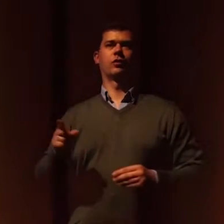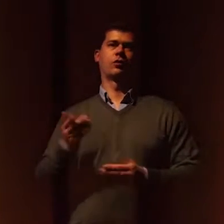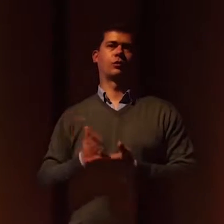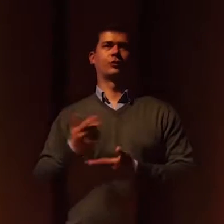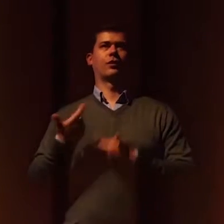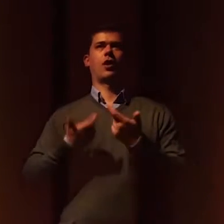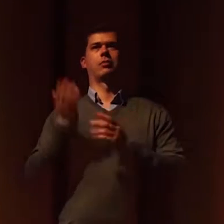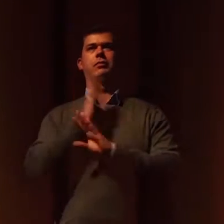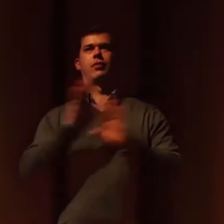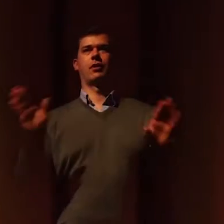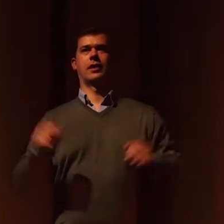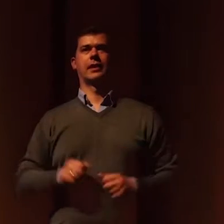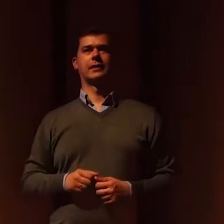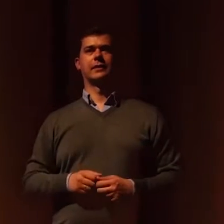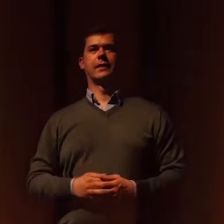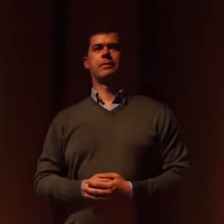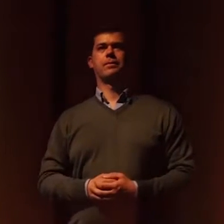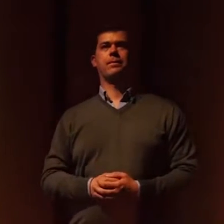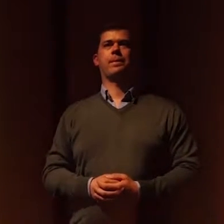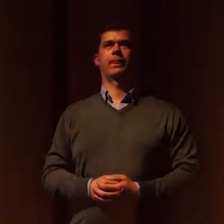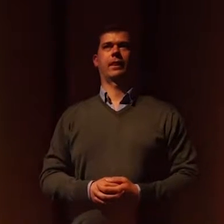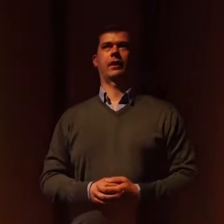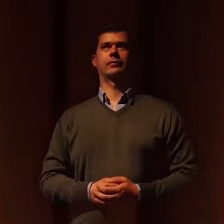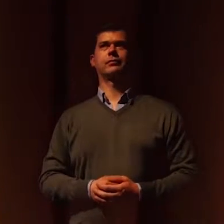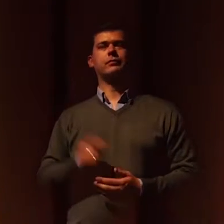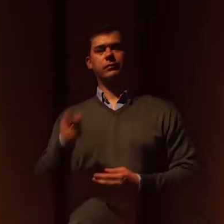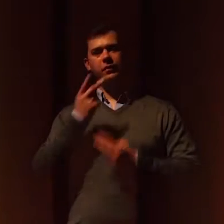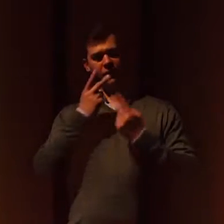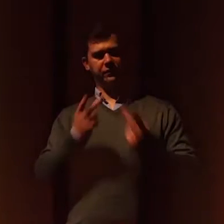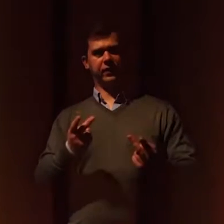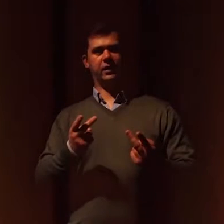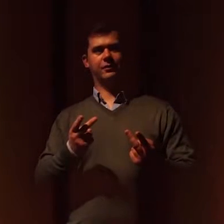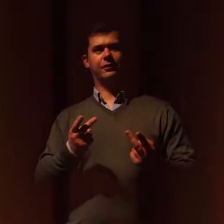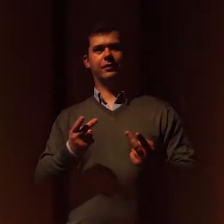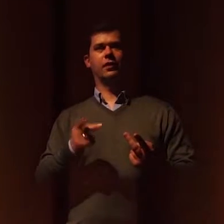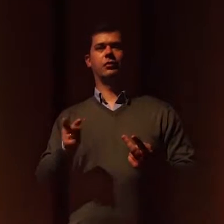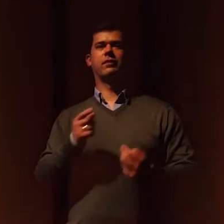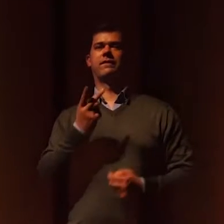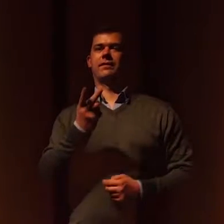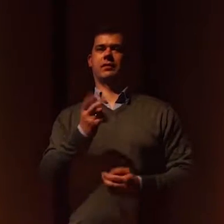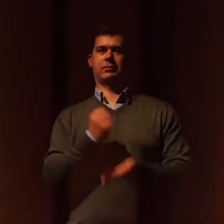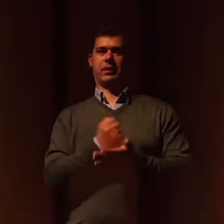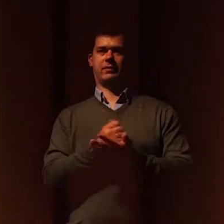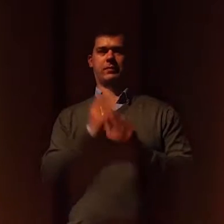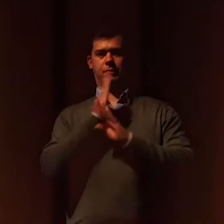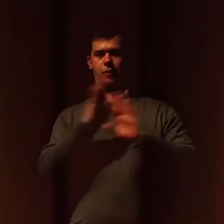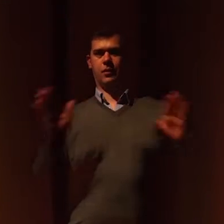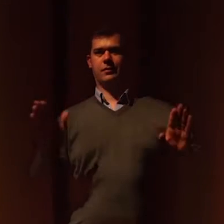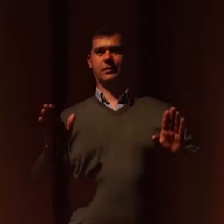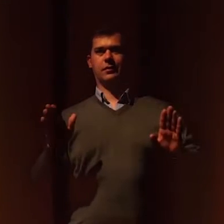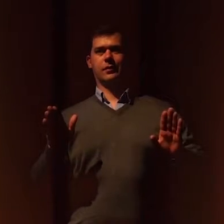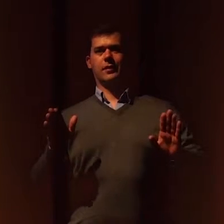się wycofał ale to pokazuje jakby dwie co najmniej rzeczy po pierwsze